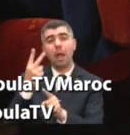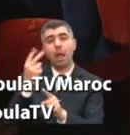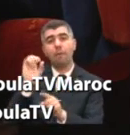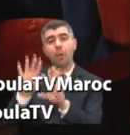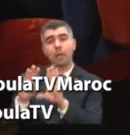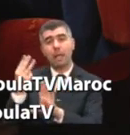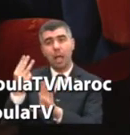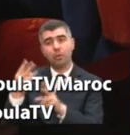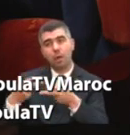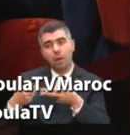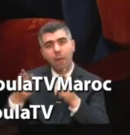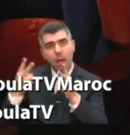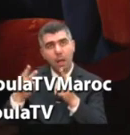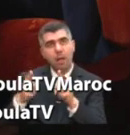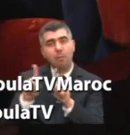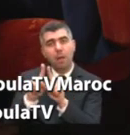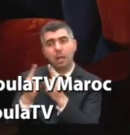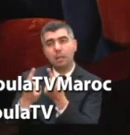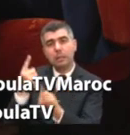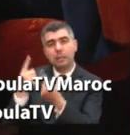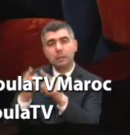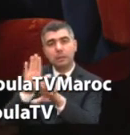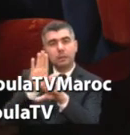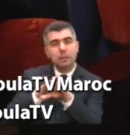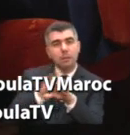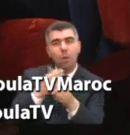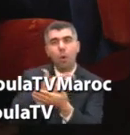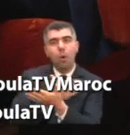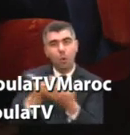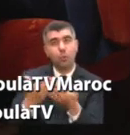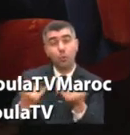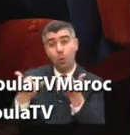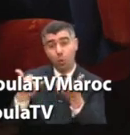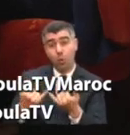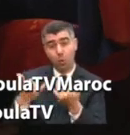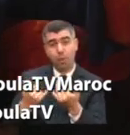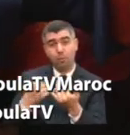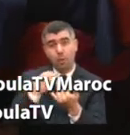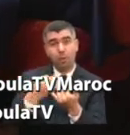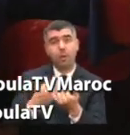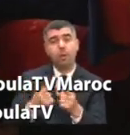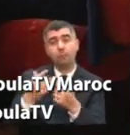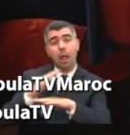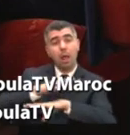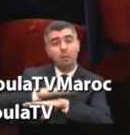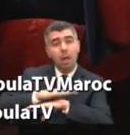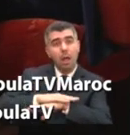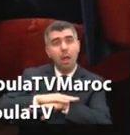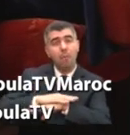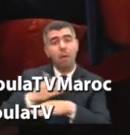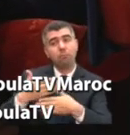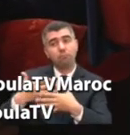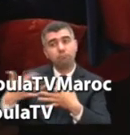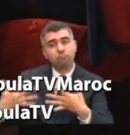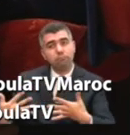حملة تحسيسية لتقليص الفجوة بين الأجيال، لأن المشكلة اليوم من ناحية القيمية وكذلك من ناحية العلاقات